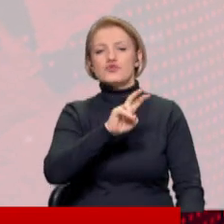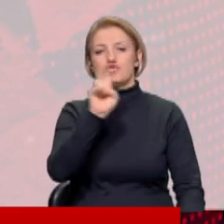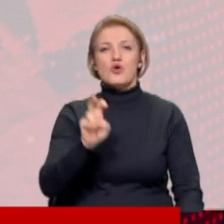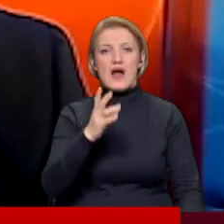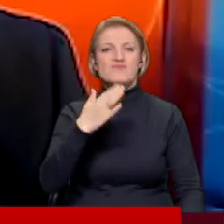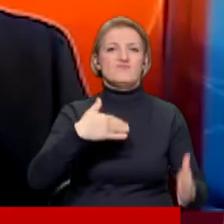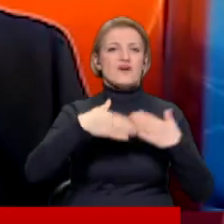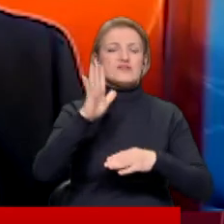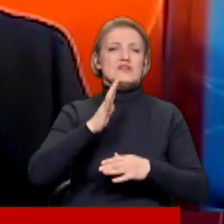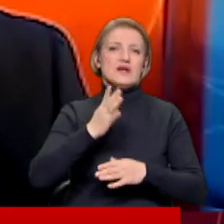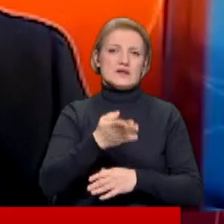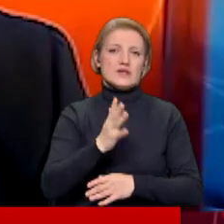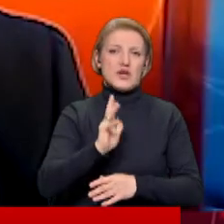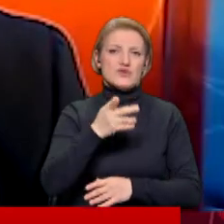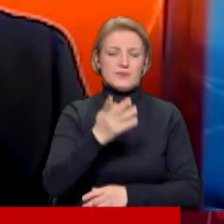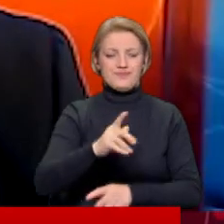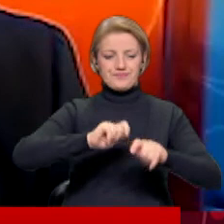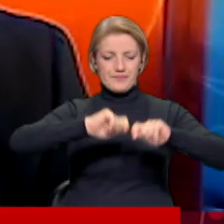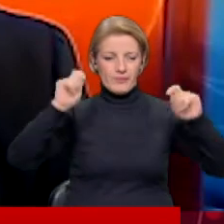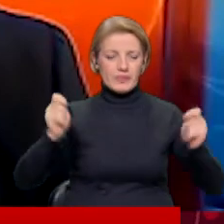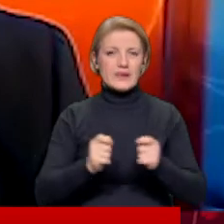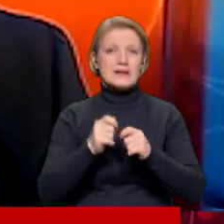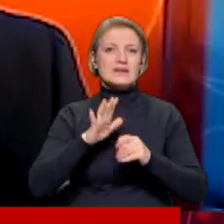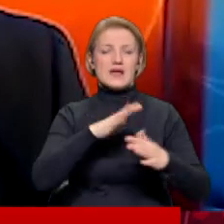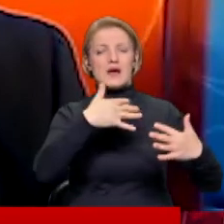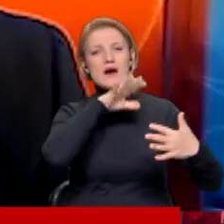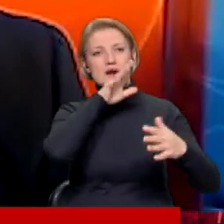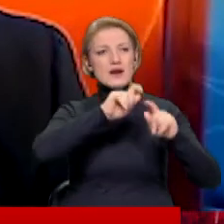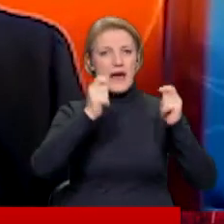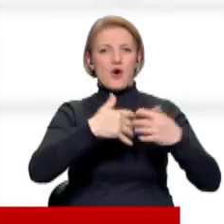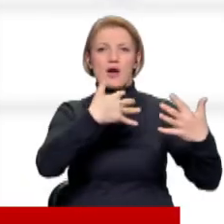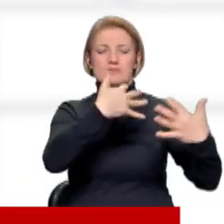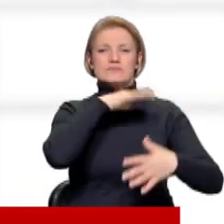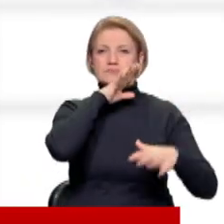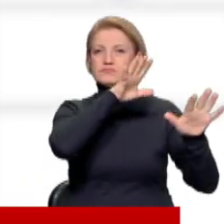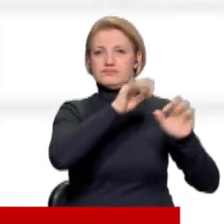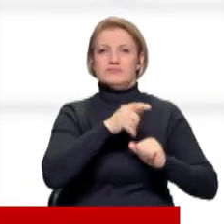sattığını geçti yani sadece rekoru ihracatta kırmıyoruz maalesef İttir